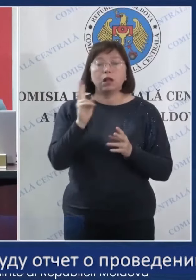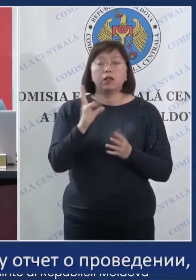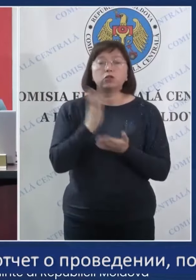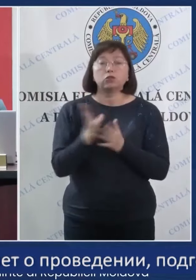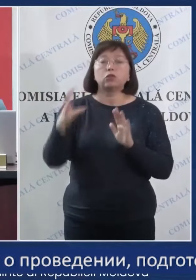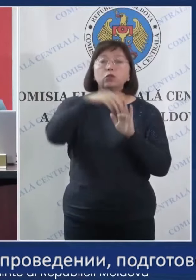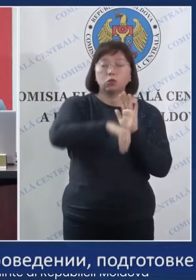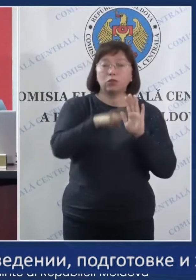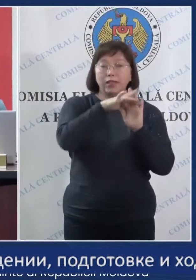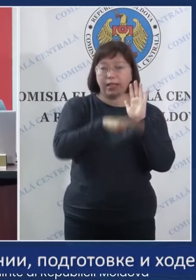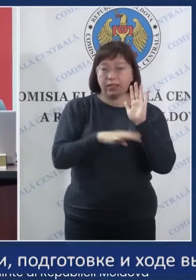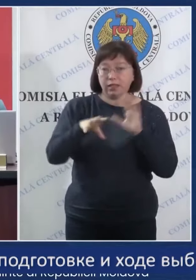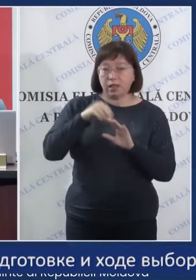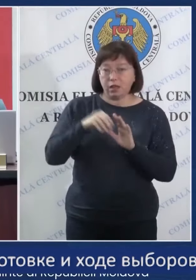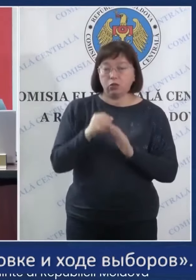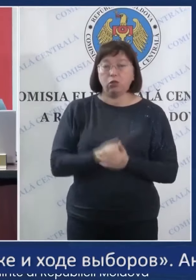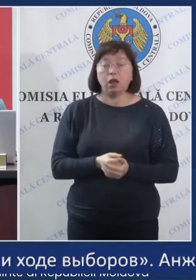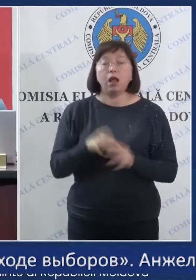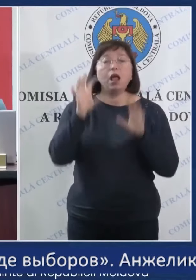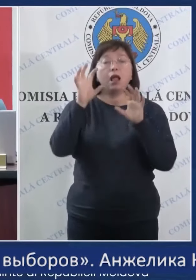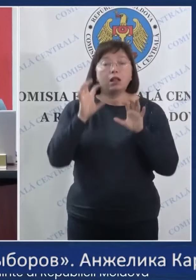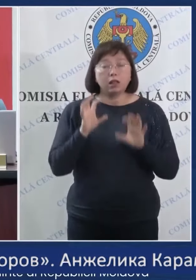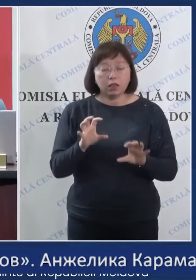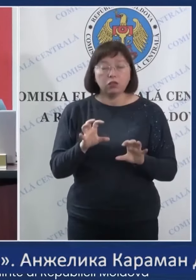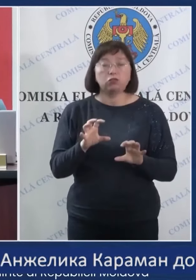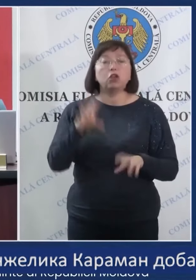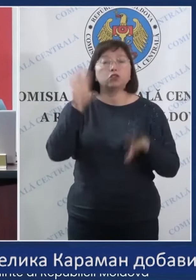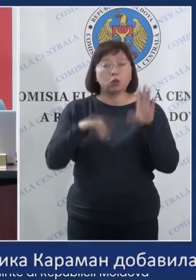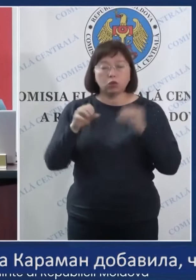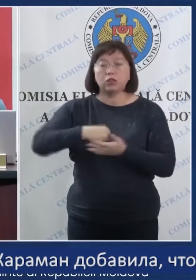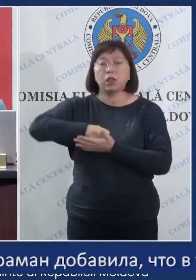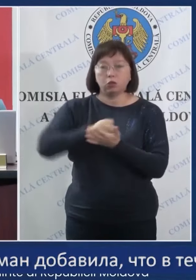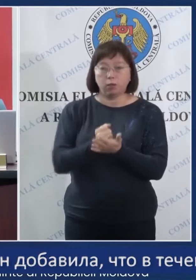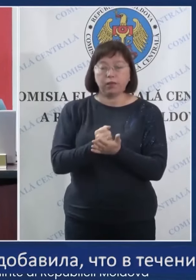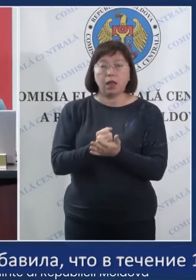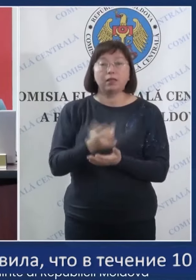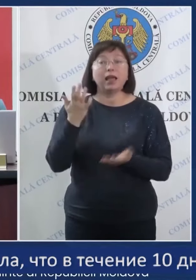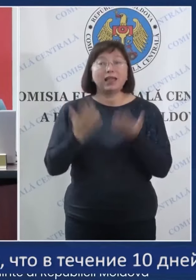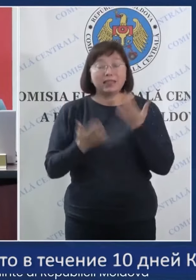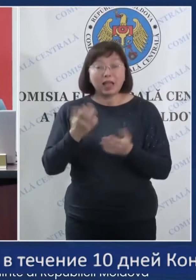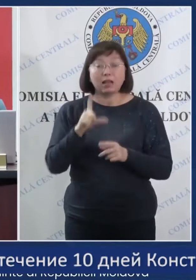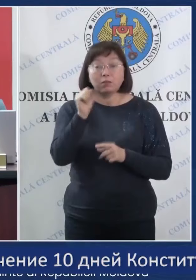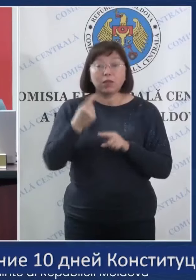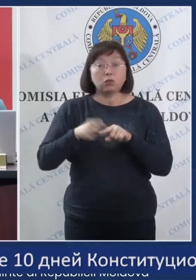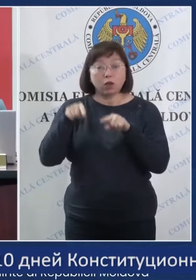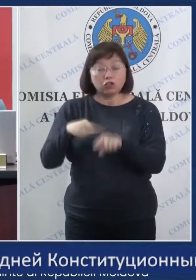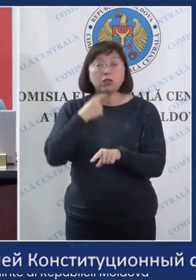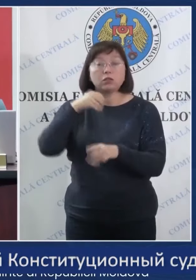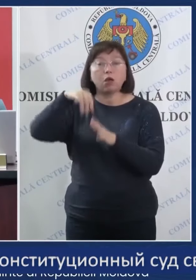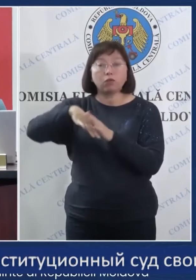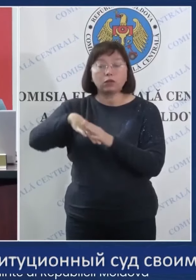în listele electorale. Legea se consideră adoptată dacă pentru aceasta a